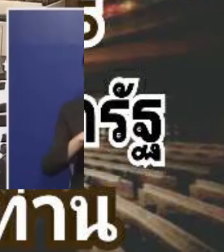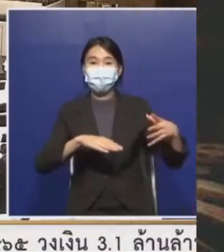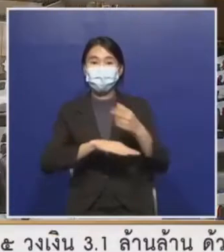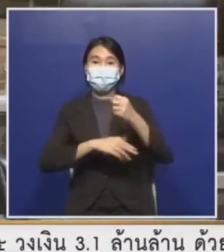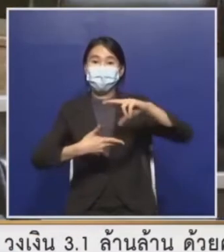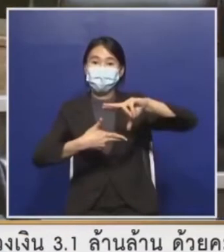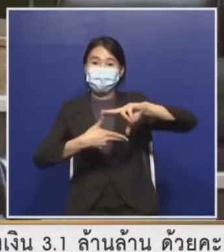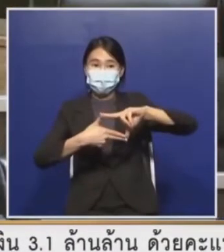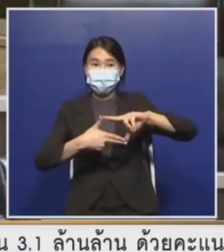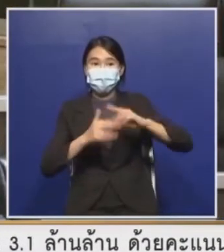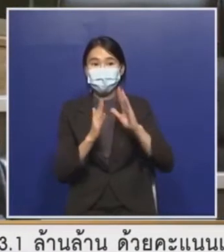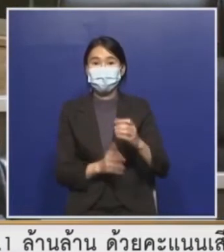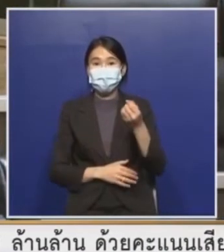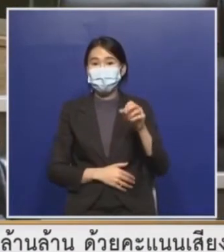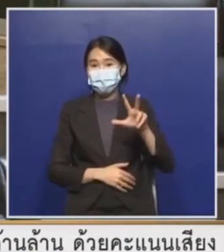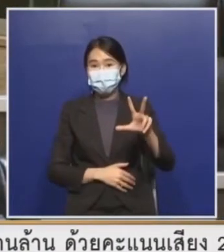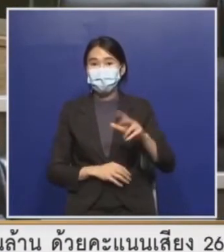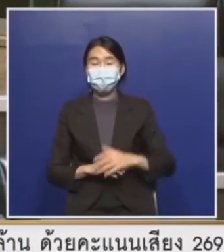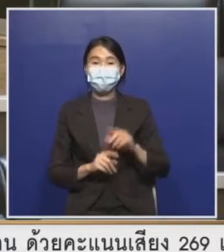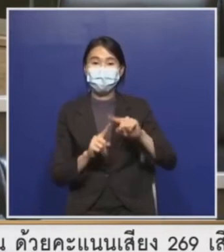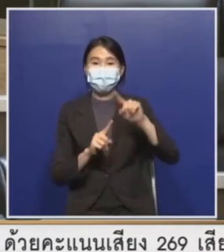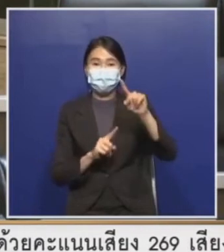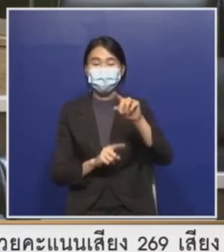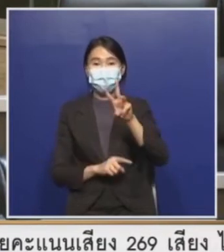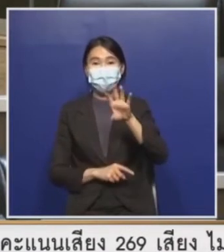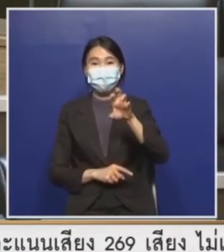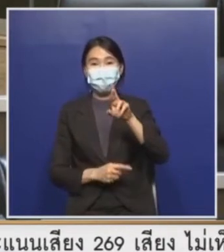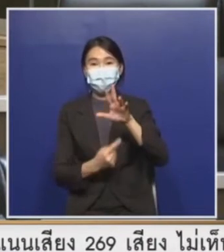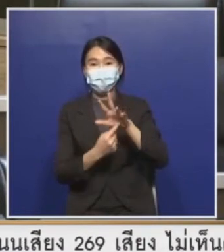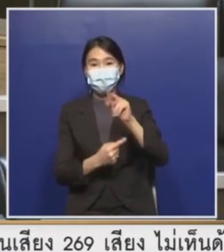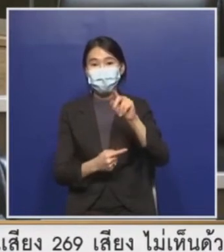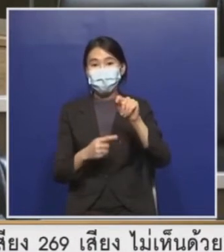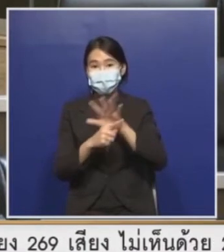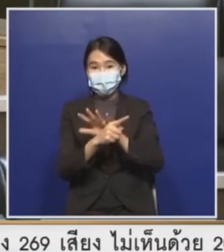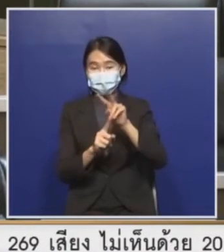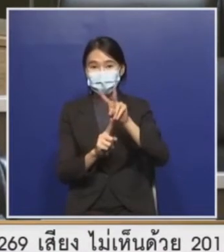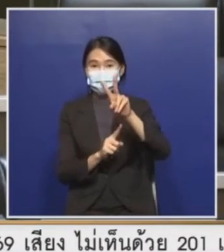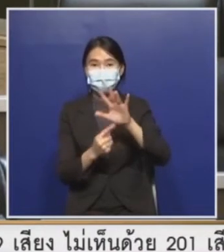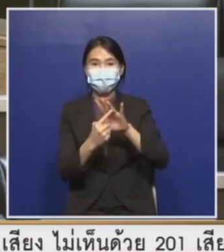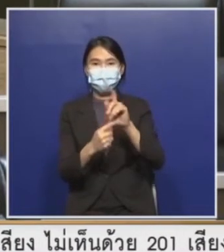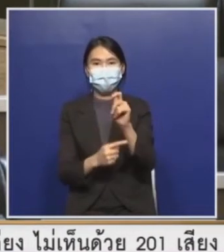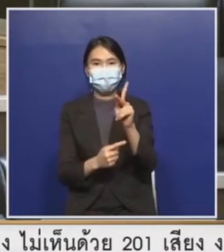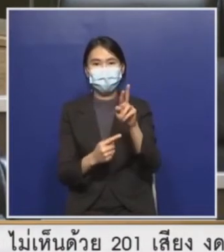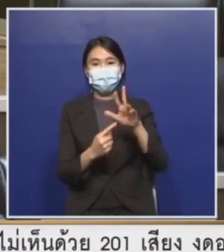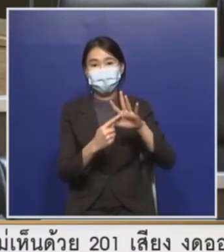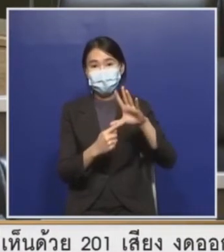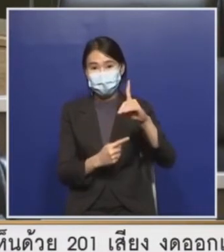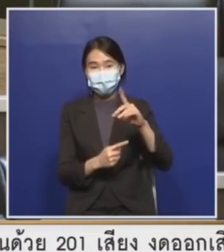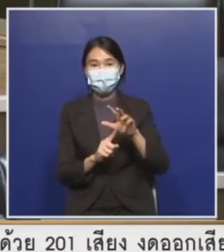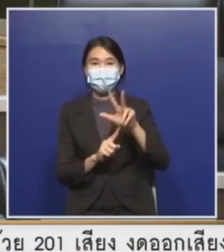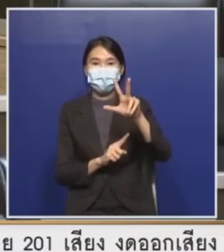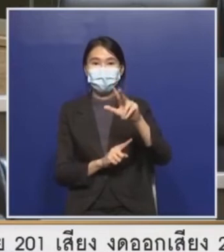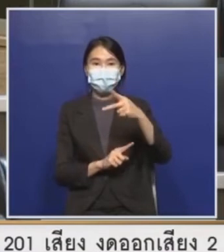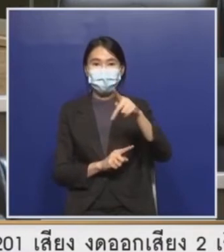ำนวน13คนดังนี้ 1. นายวิรัตรัตนเศรษฐ์ 2. นายเอกราชช่างเหลา3. นางสาวป